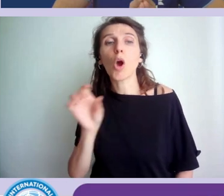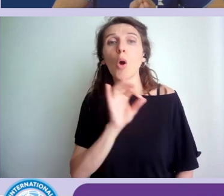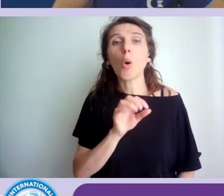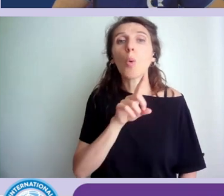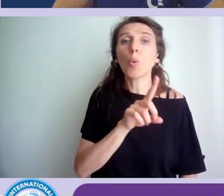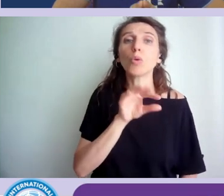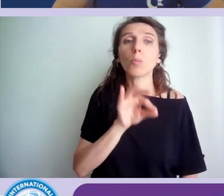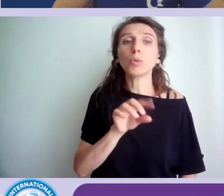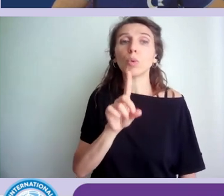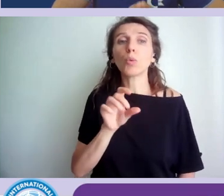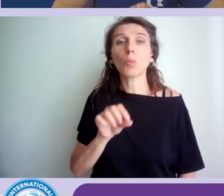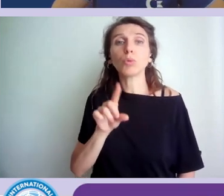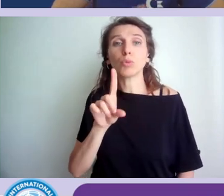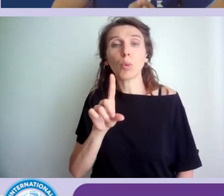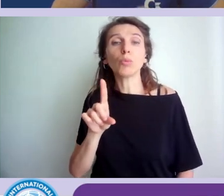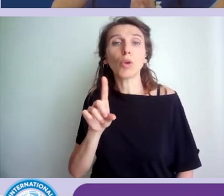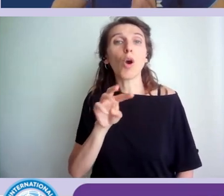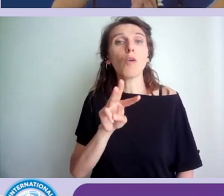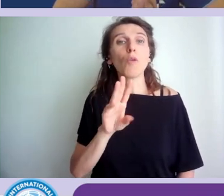1.1.1.1.apk